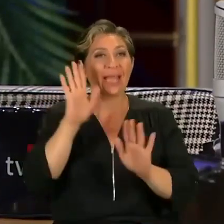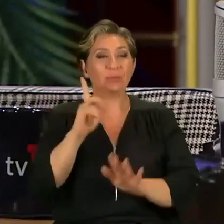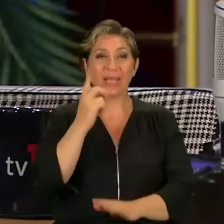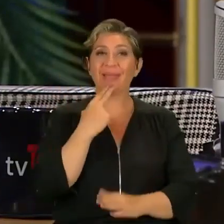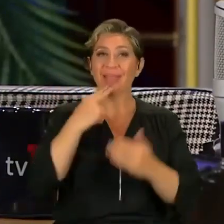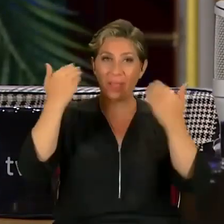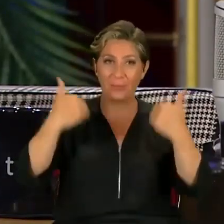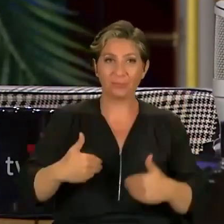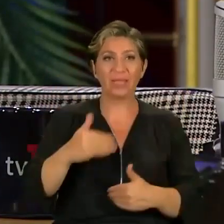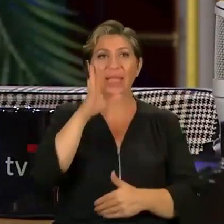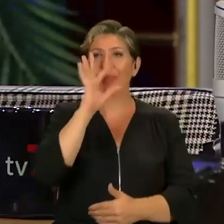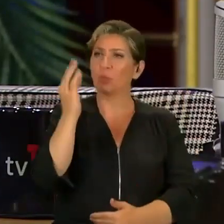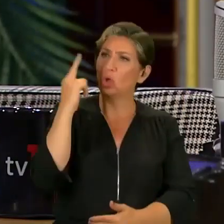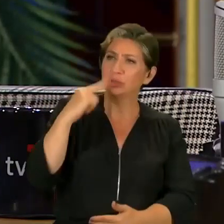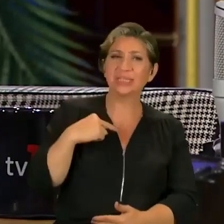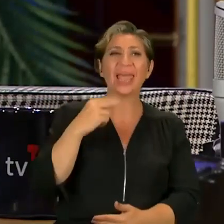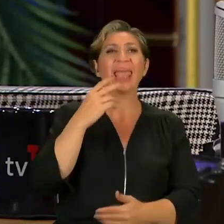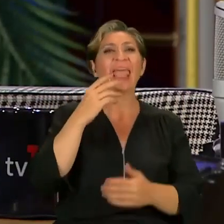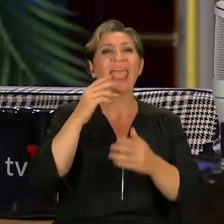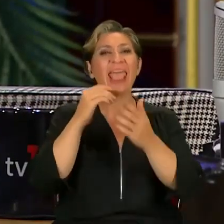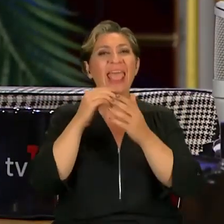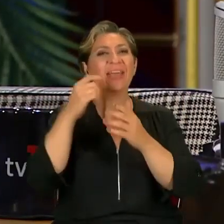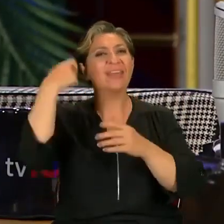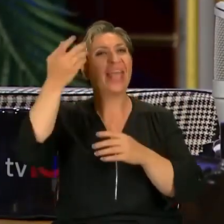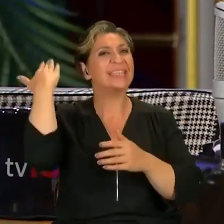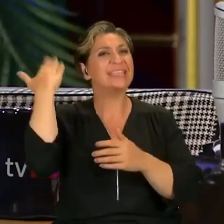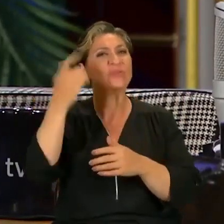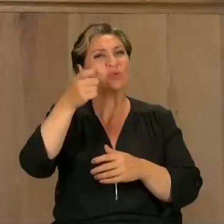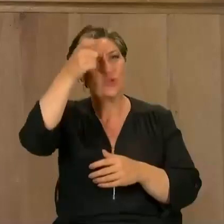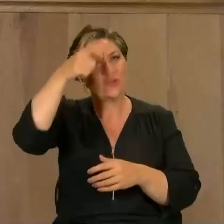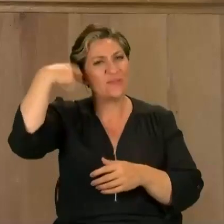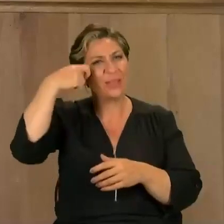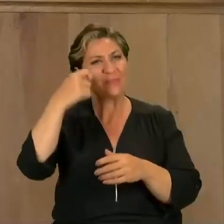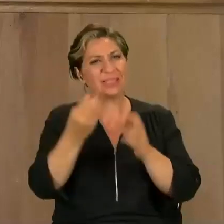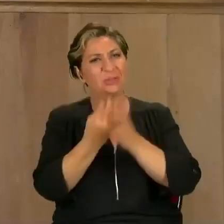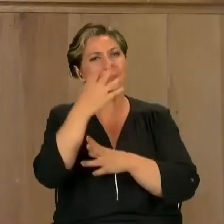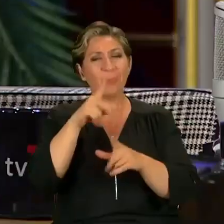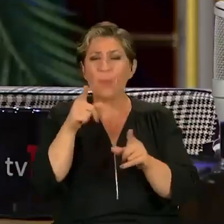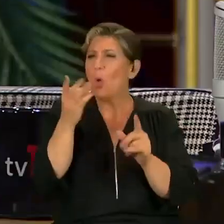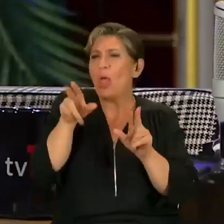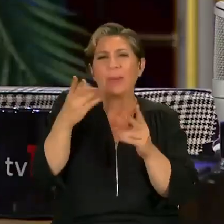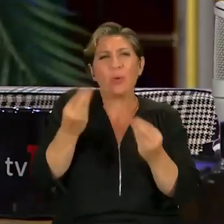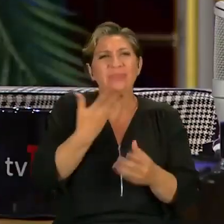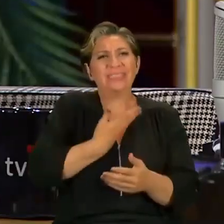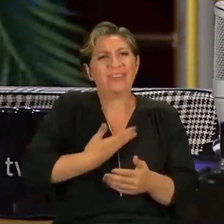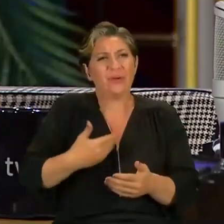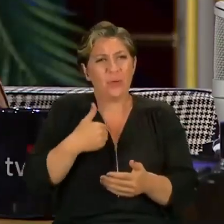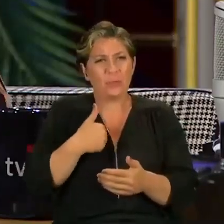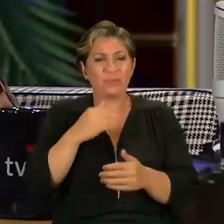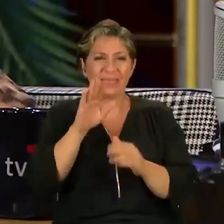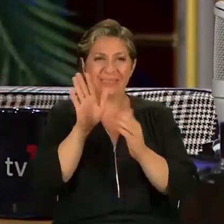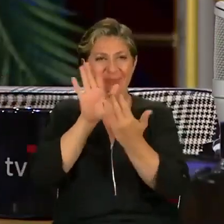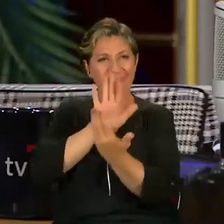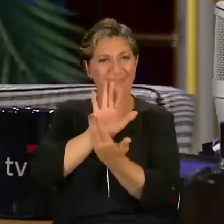kadınım. Kim görse Yeşilçam kadını gibisin diyorlar. Öylesiniz bana. Evet. Ben de öyle olmayı da seviyorum. Biraz daha